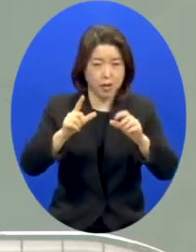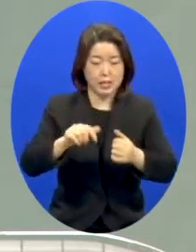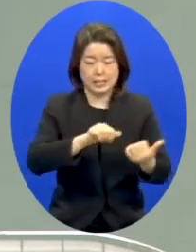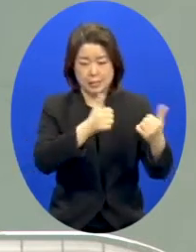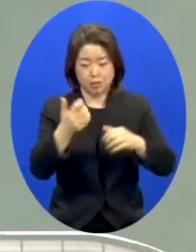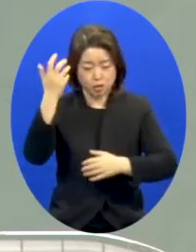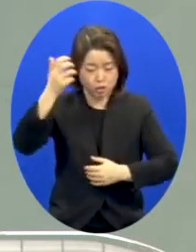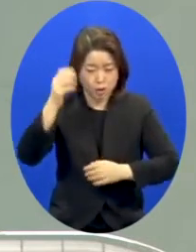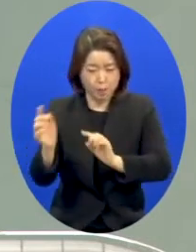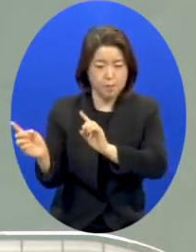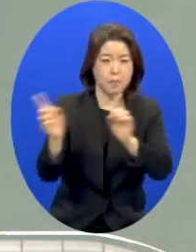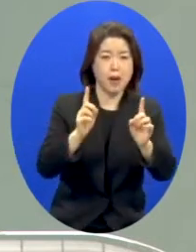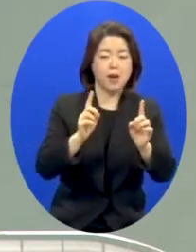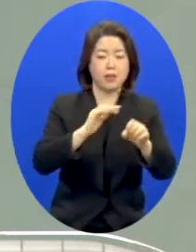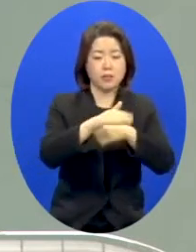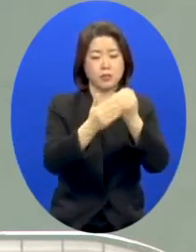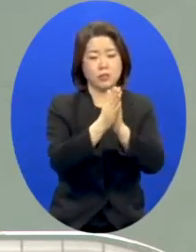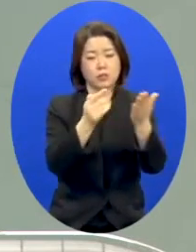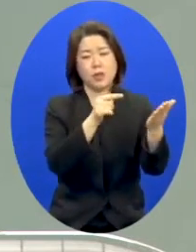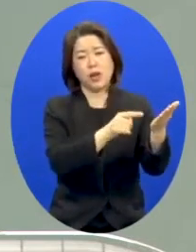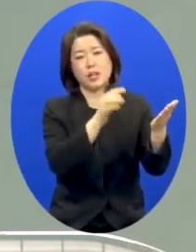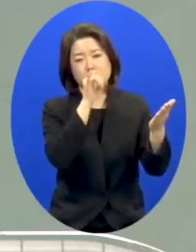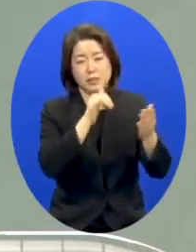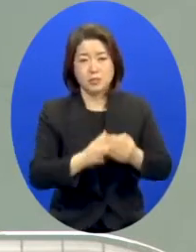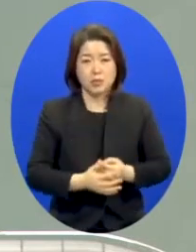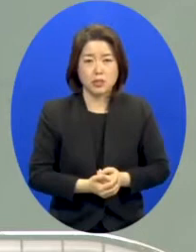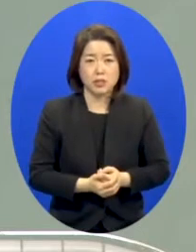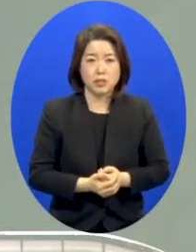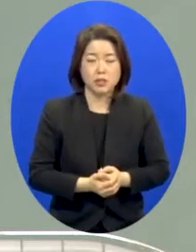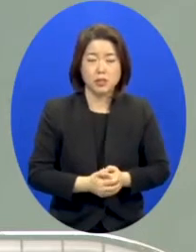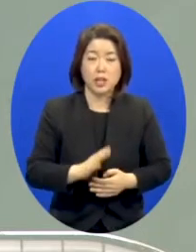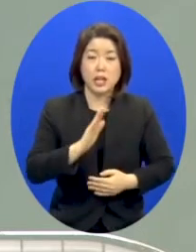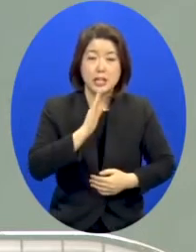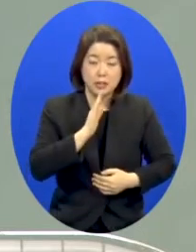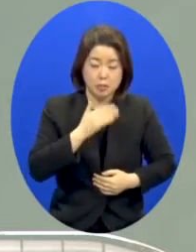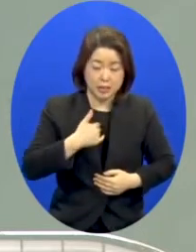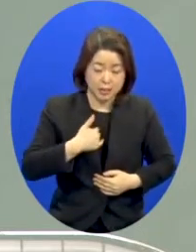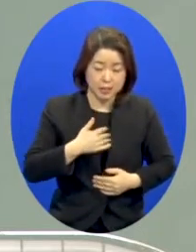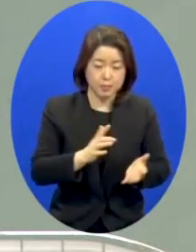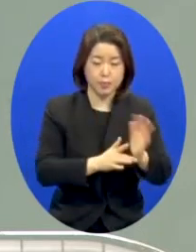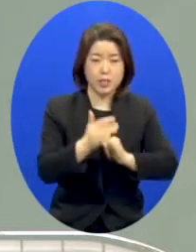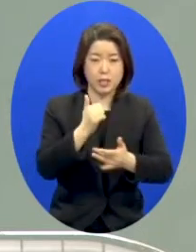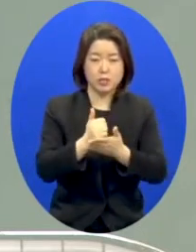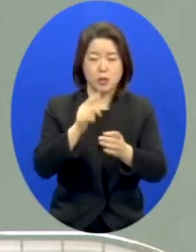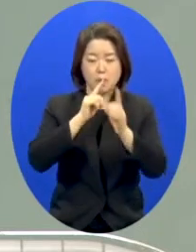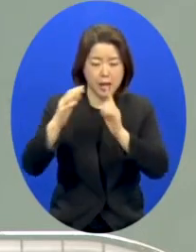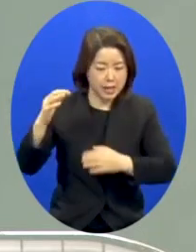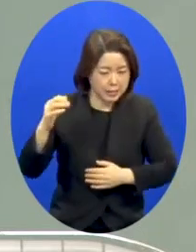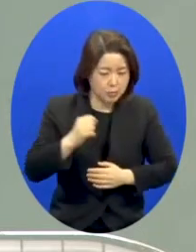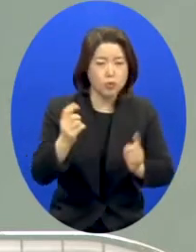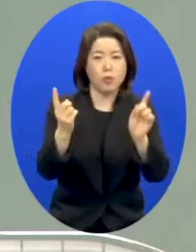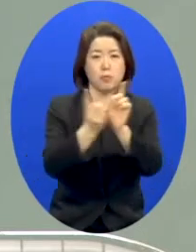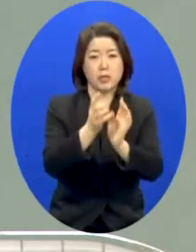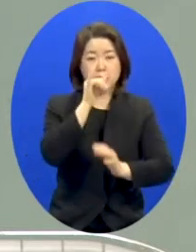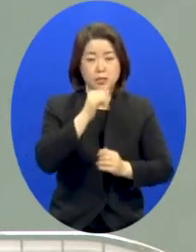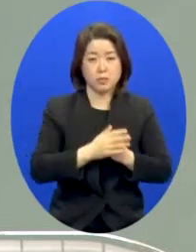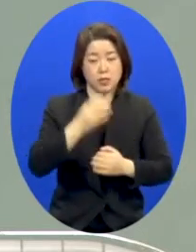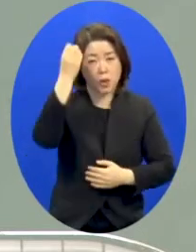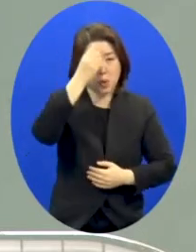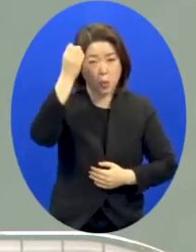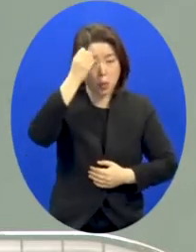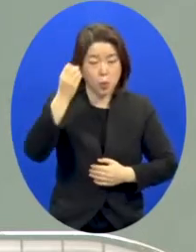말씀에 있습니다 저는 예수님을 정말 말씀으로 만났습니다 고등학교 다닐때 설교를